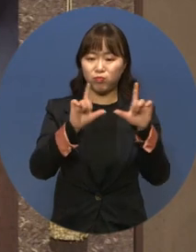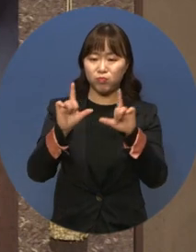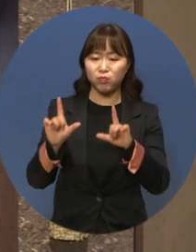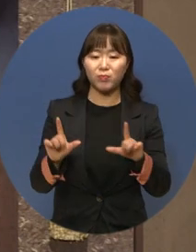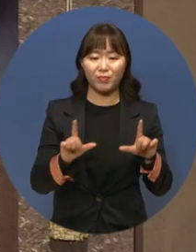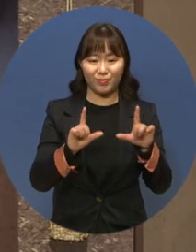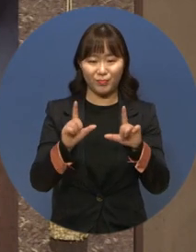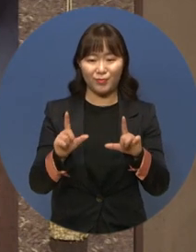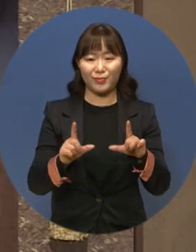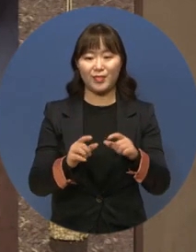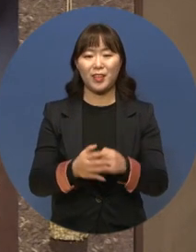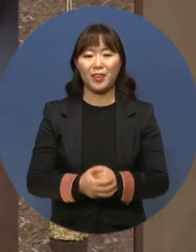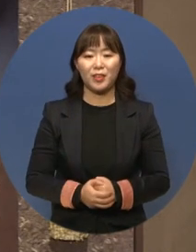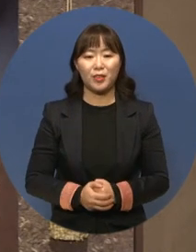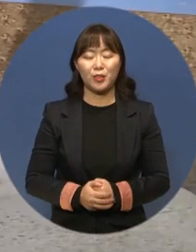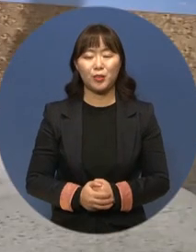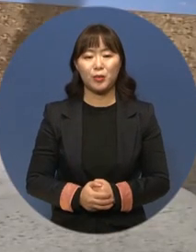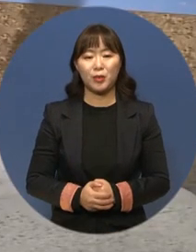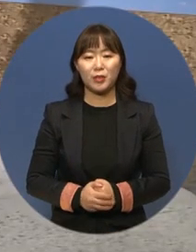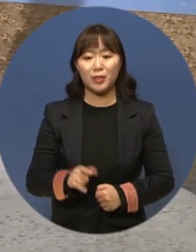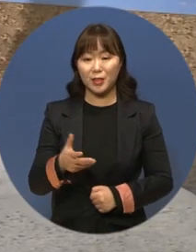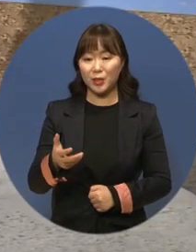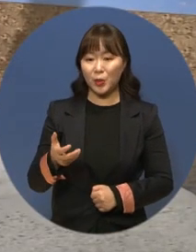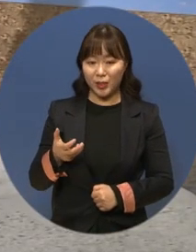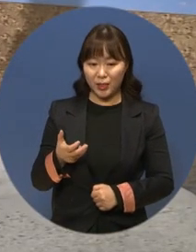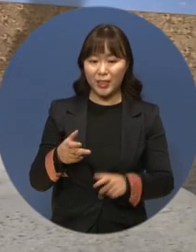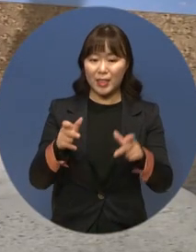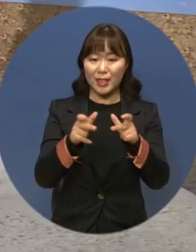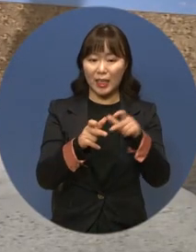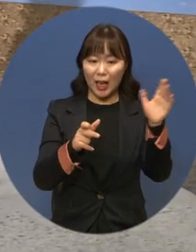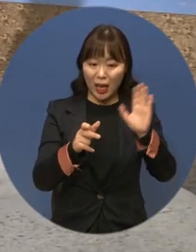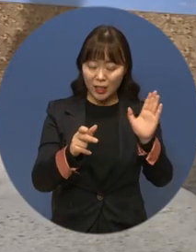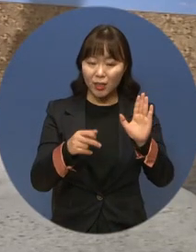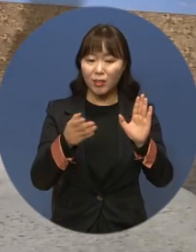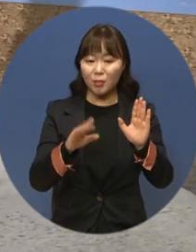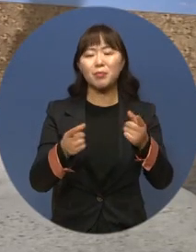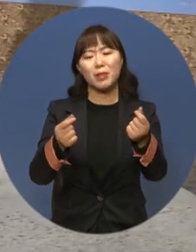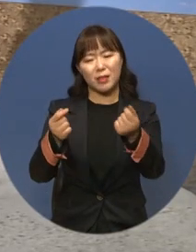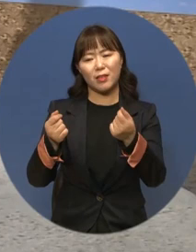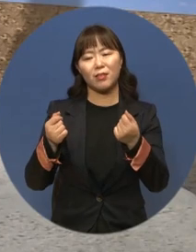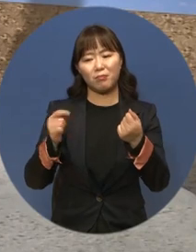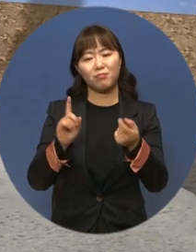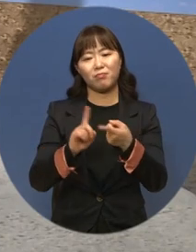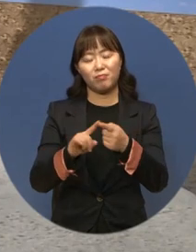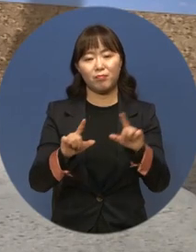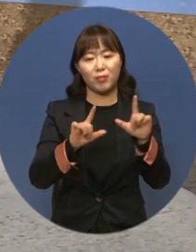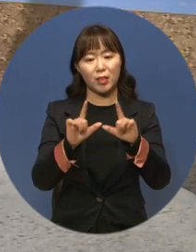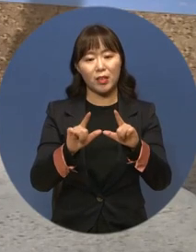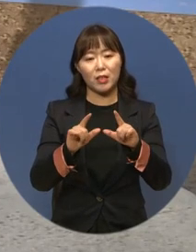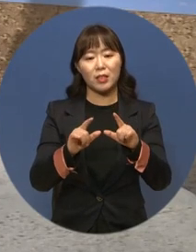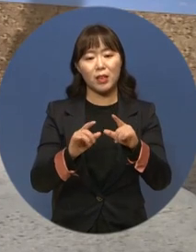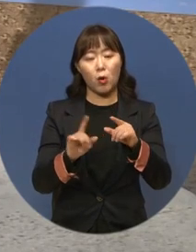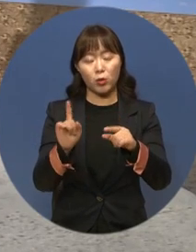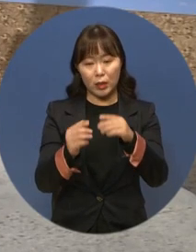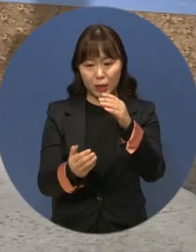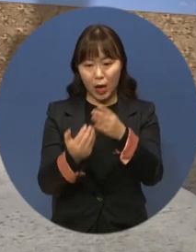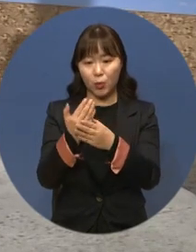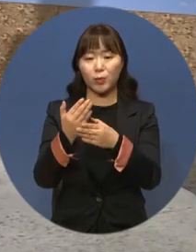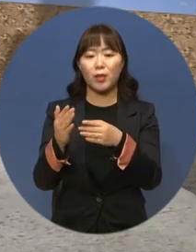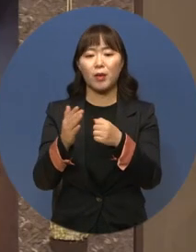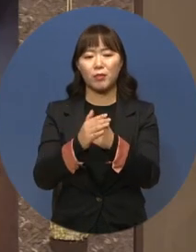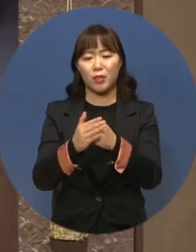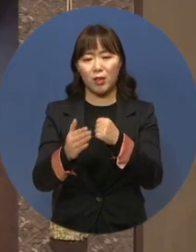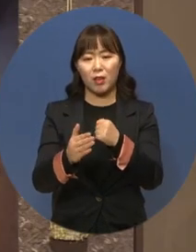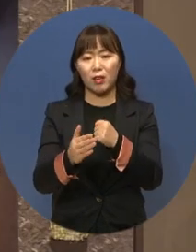세상을 살고 예. 그럼 그 전에는 거의 비슷하게 비장애인이셨는데, 살았어요. 예, 이 예. 사고로 인해서, 그렇죠.